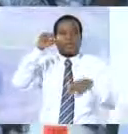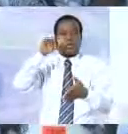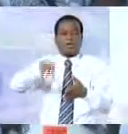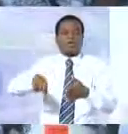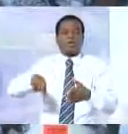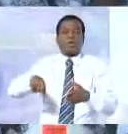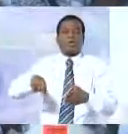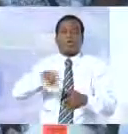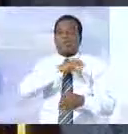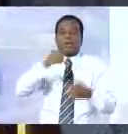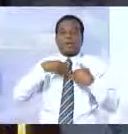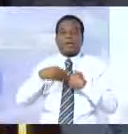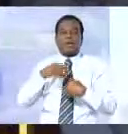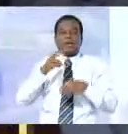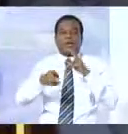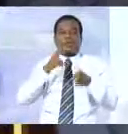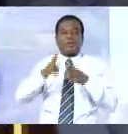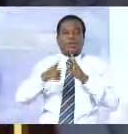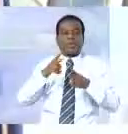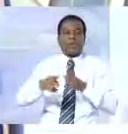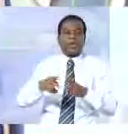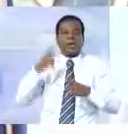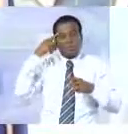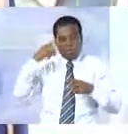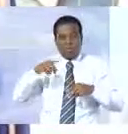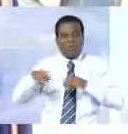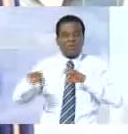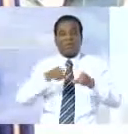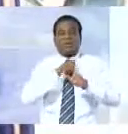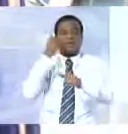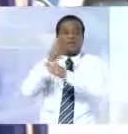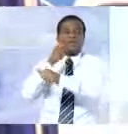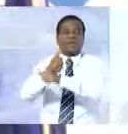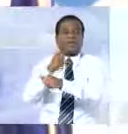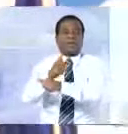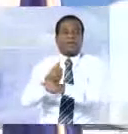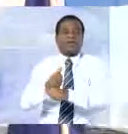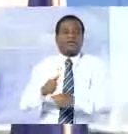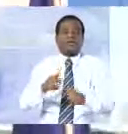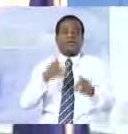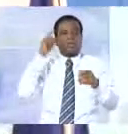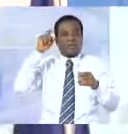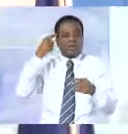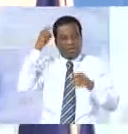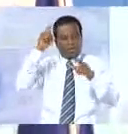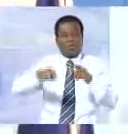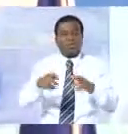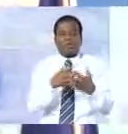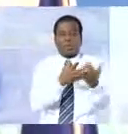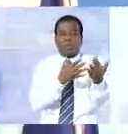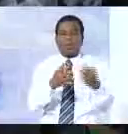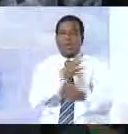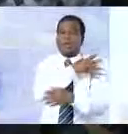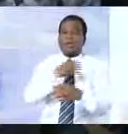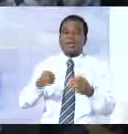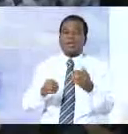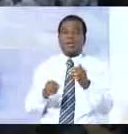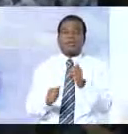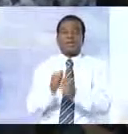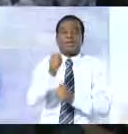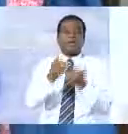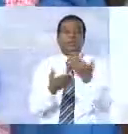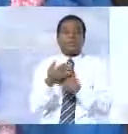de sécurité puissent répondre efficacement aux besoins, aux attentes, et cela passe naturellement par